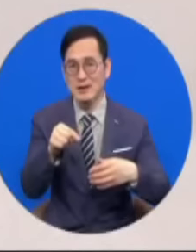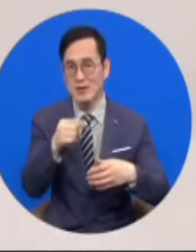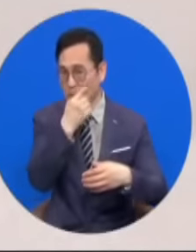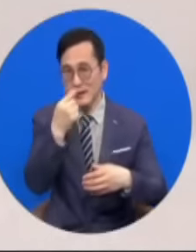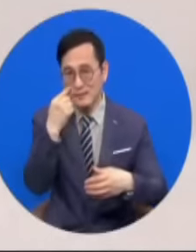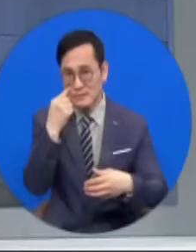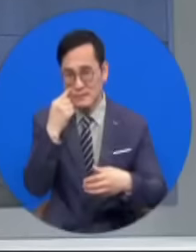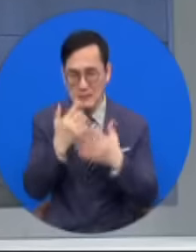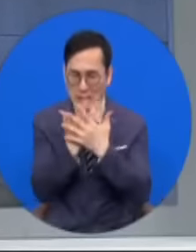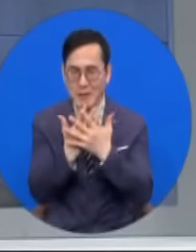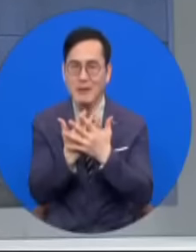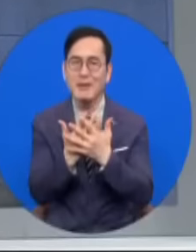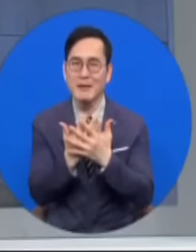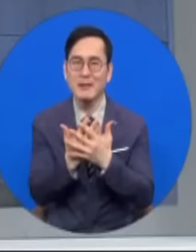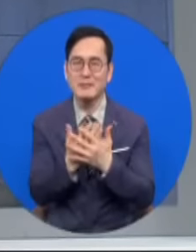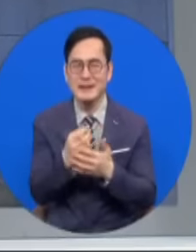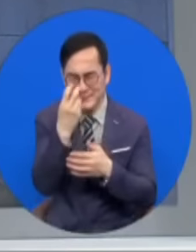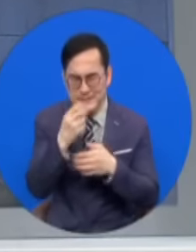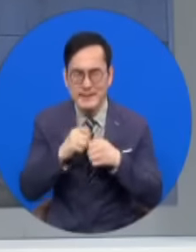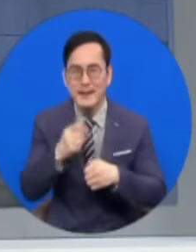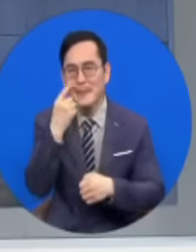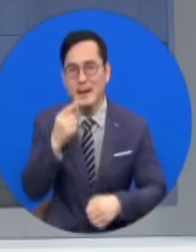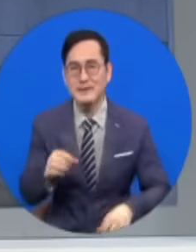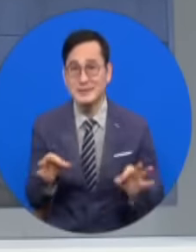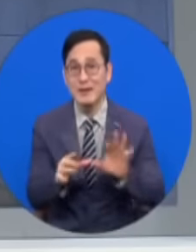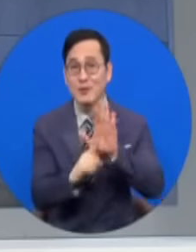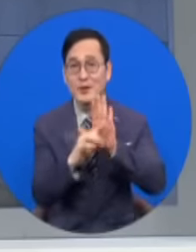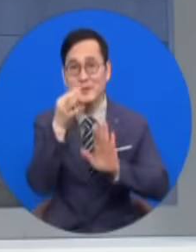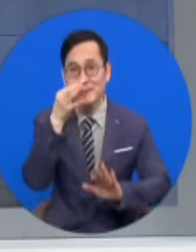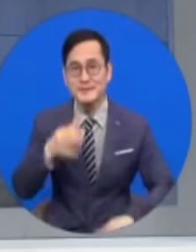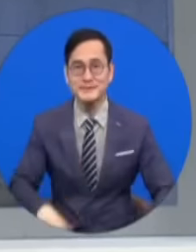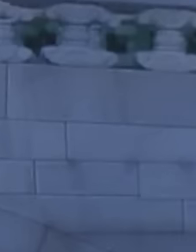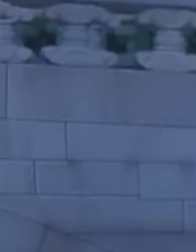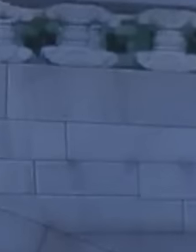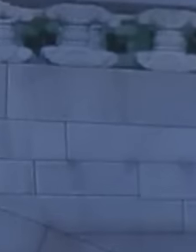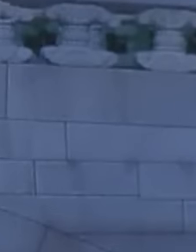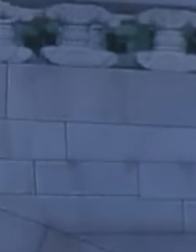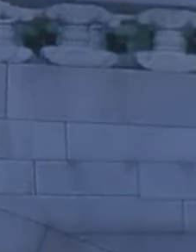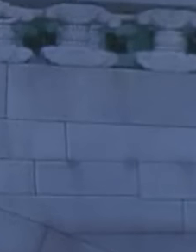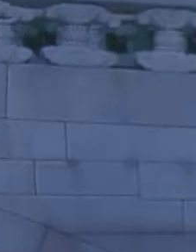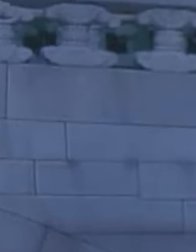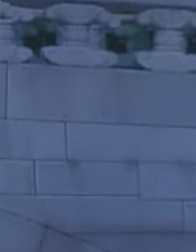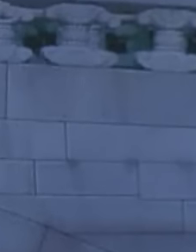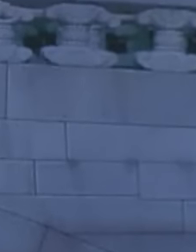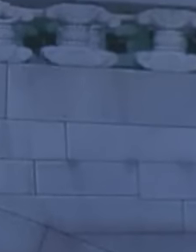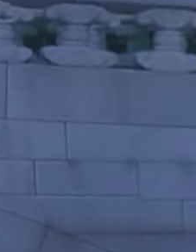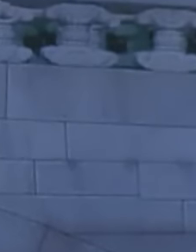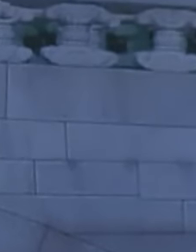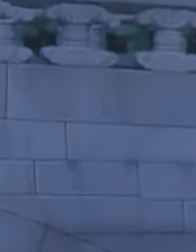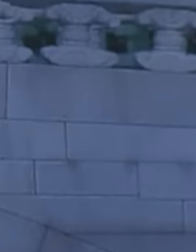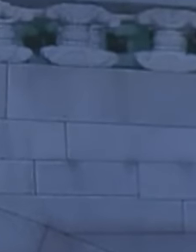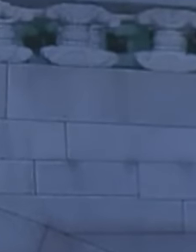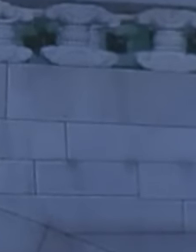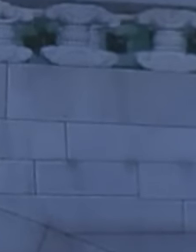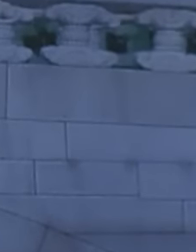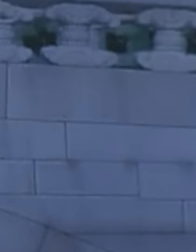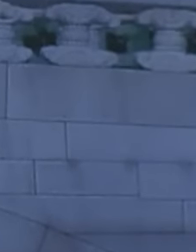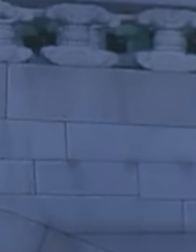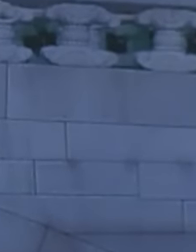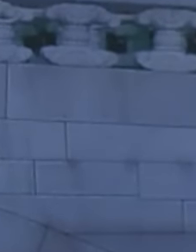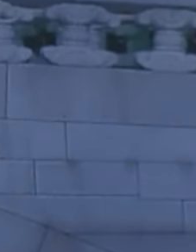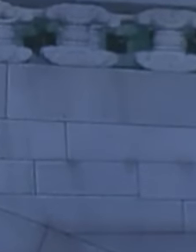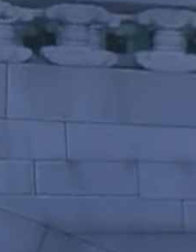봅니다네 저희들은 6쪽 광고 보고 돌아오겠습니다 잠시후 뵙죠 저희가 준비한 소식 모두 다 전해드렸습니다 지금부터는 김진의